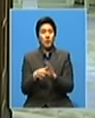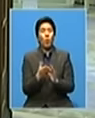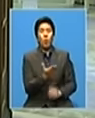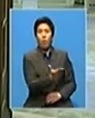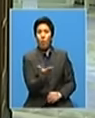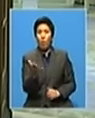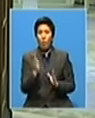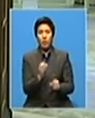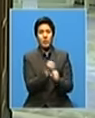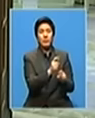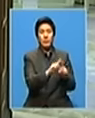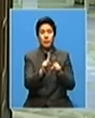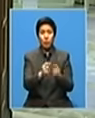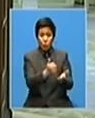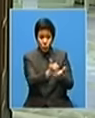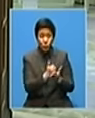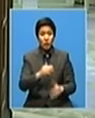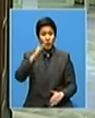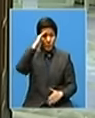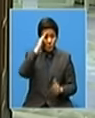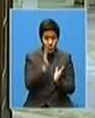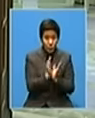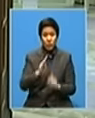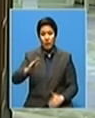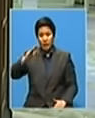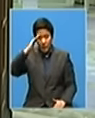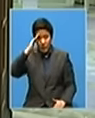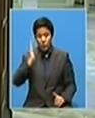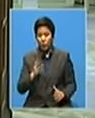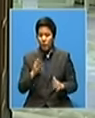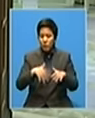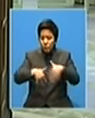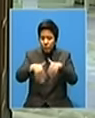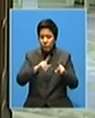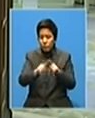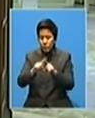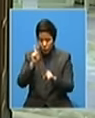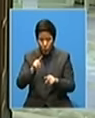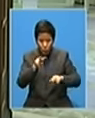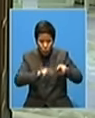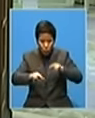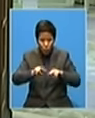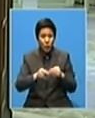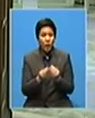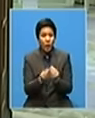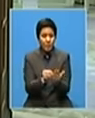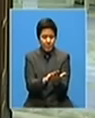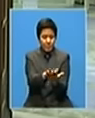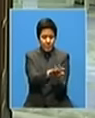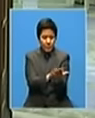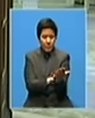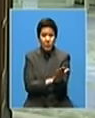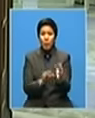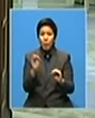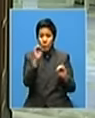เจ้าที่ทุกภาคส่วนนะครับทั้งตำรวจทหารฝ่ายข้าราชการพลเรือนต่างๆที่มีหน้าที่เหล่านี้ต้องดูแลพื้นที่ท่านให้ปลอดภัยนะครับ